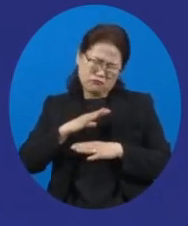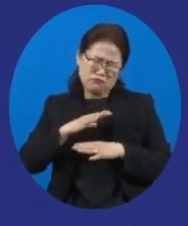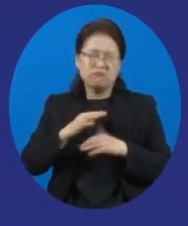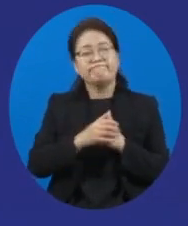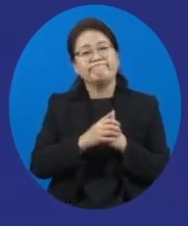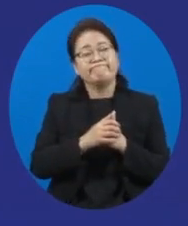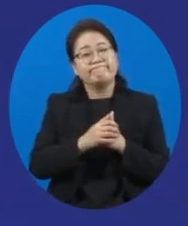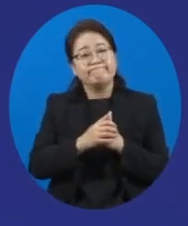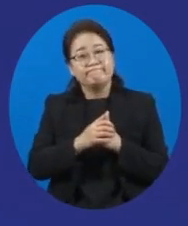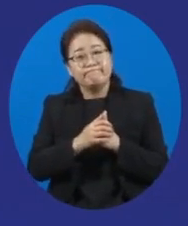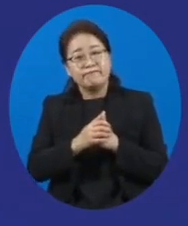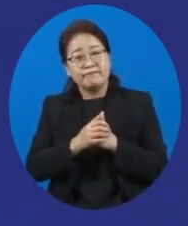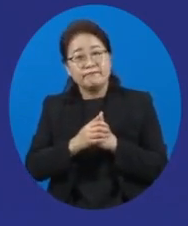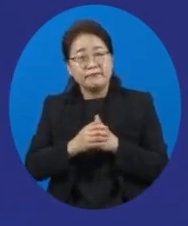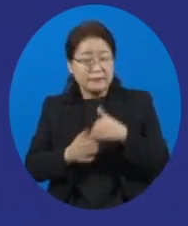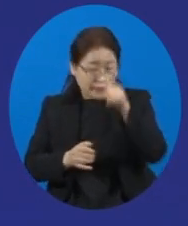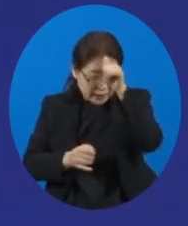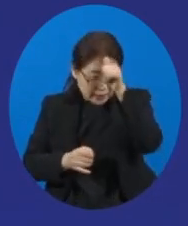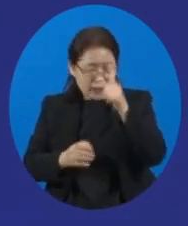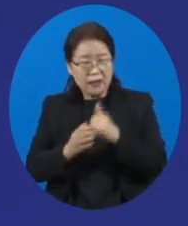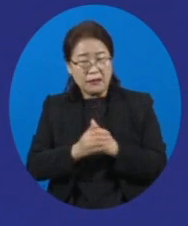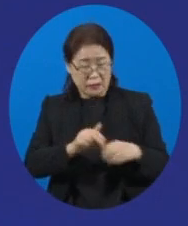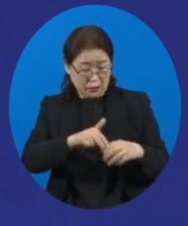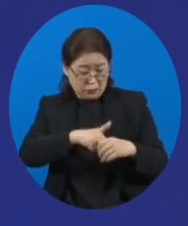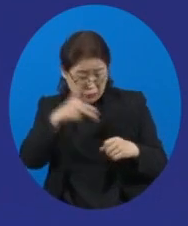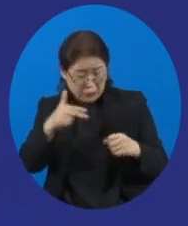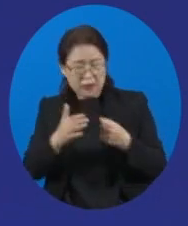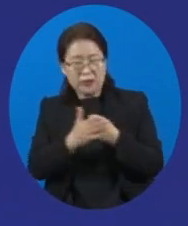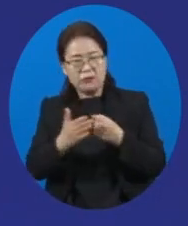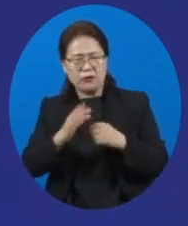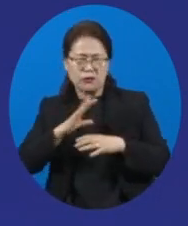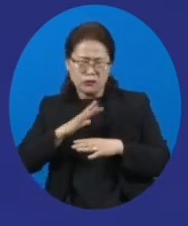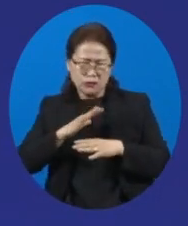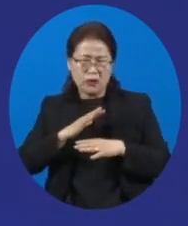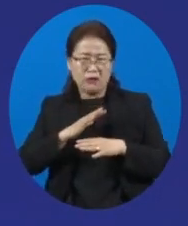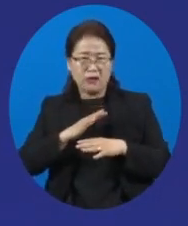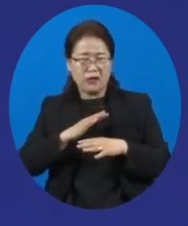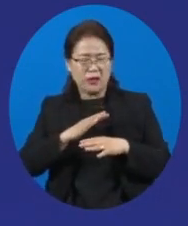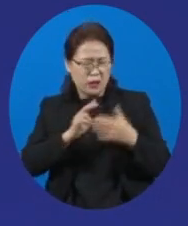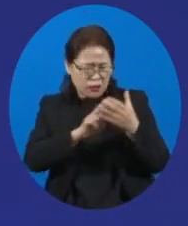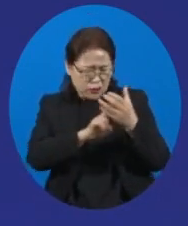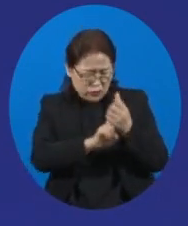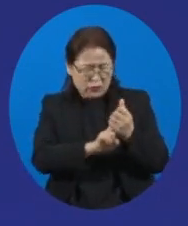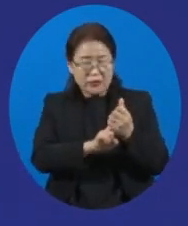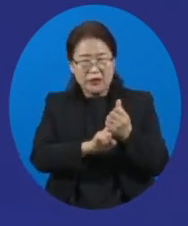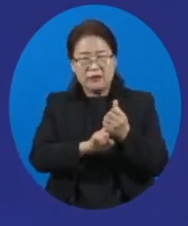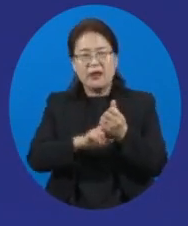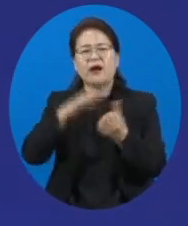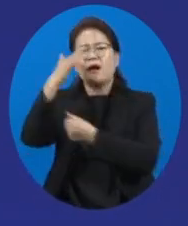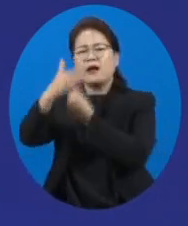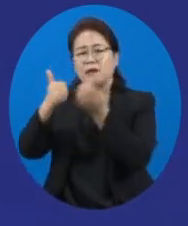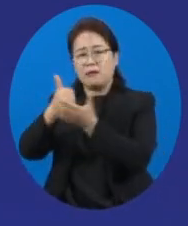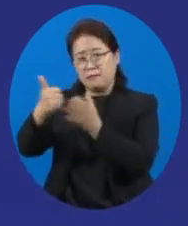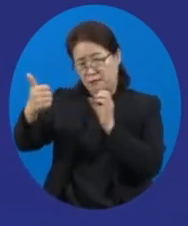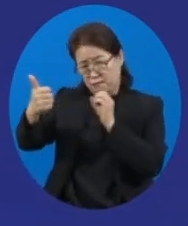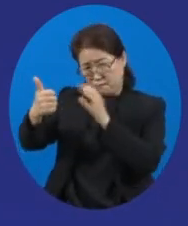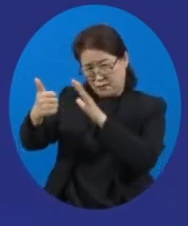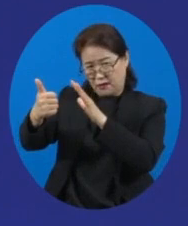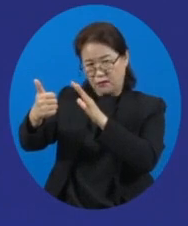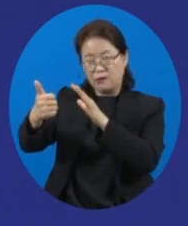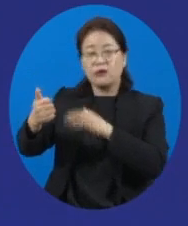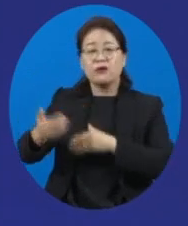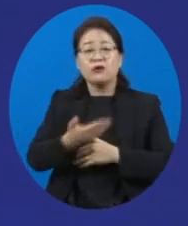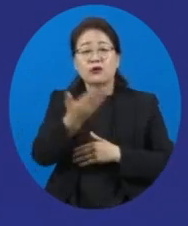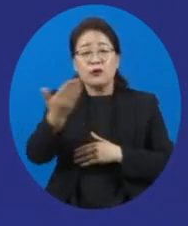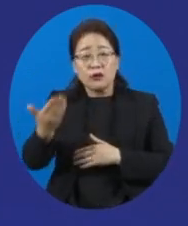아담은 내가 벗었으므로 두려워하여 숨었나이다 라고 말했어요. 그런데